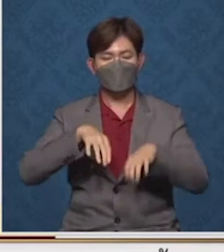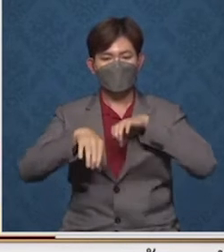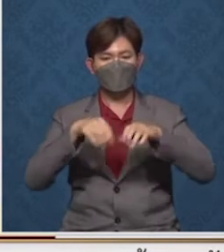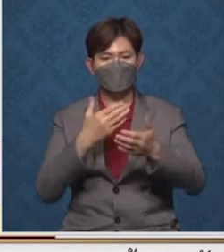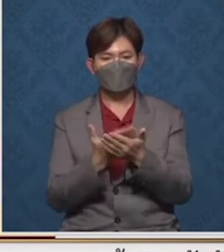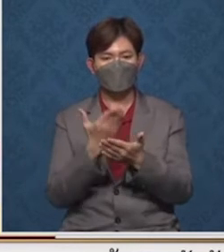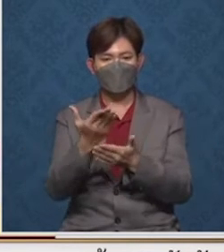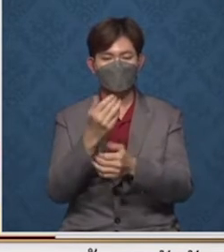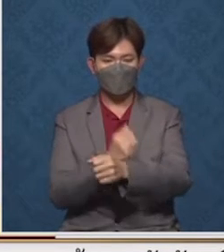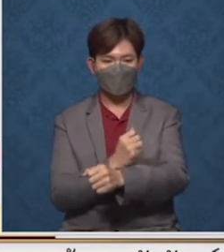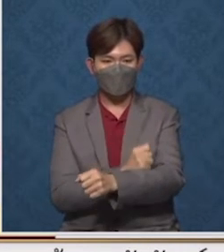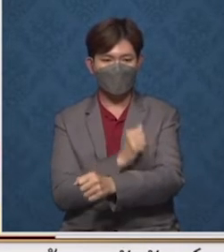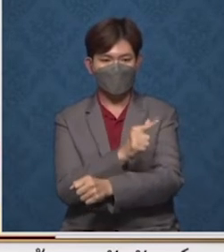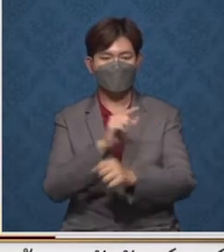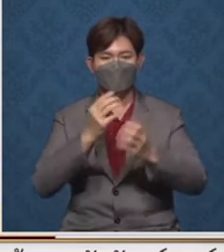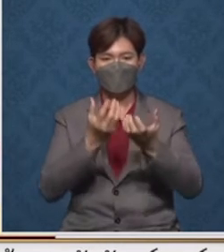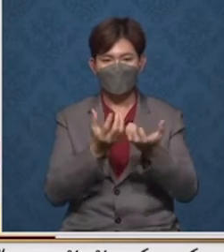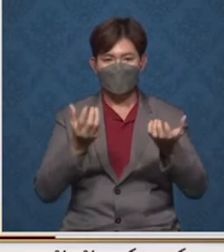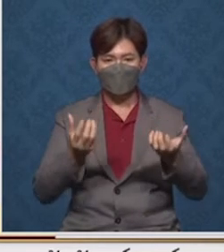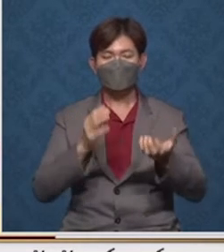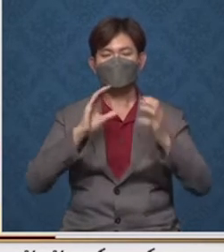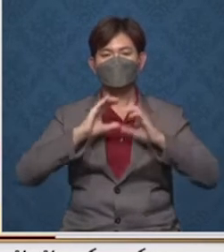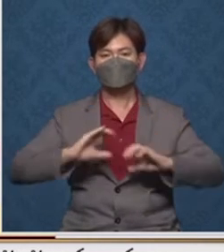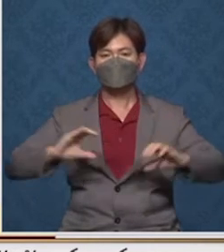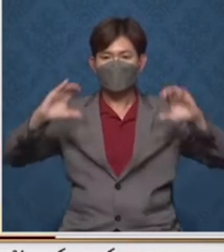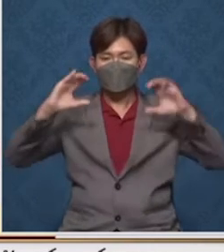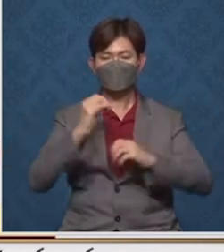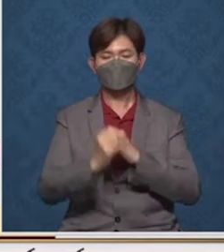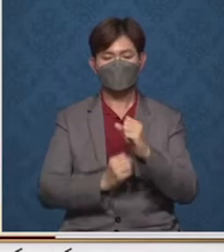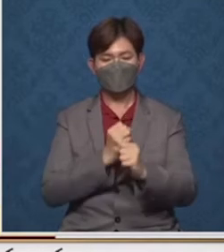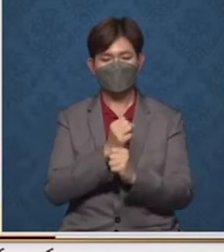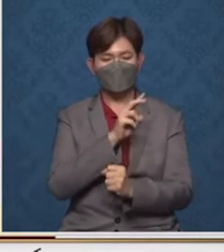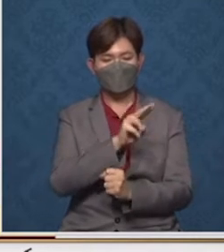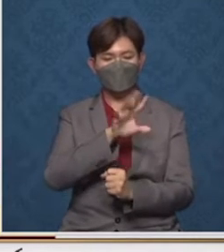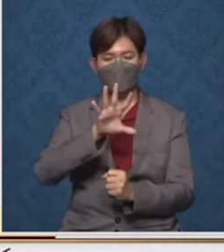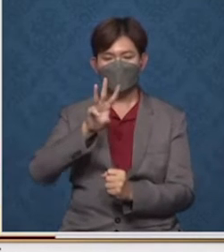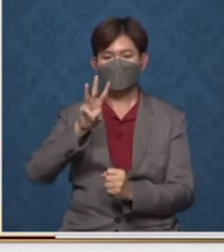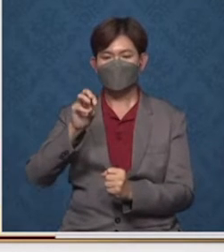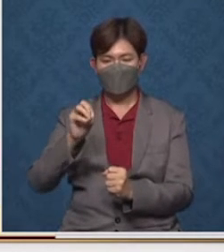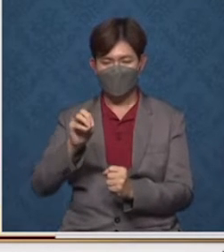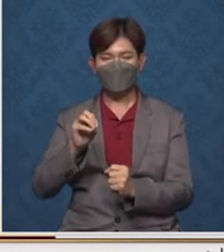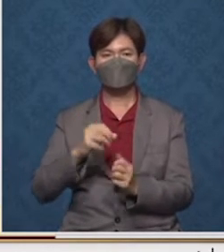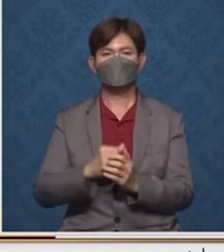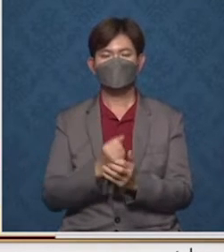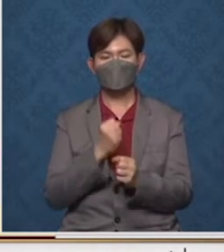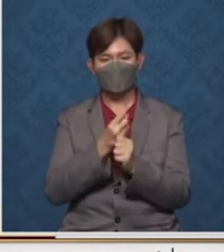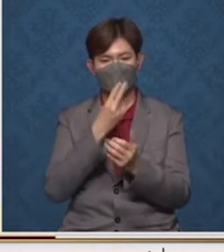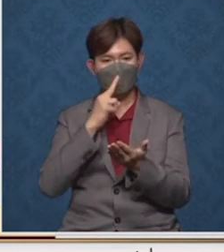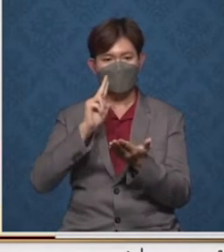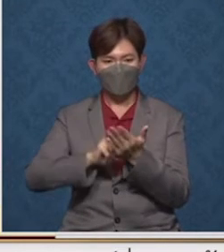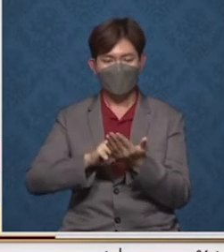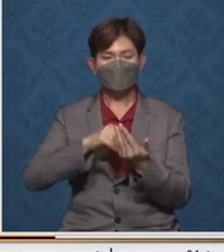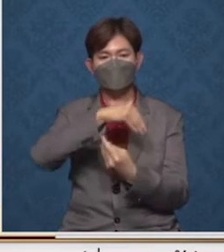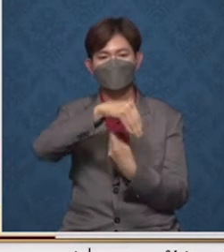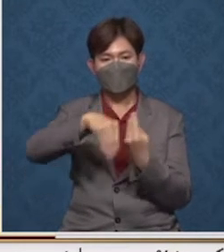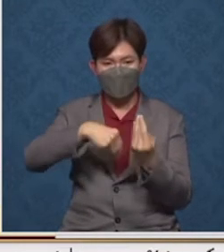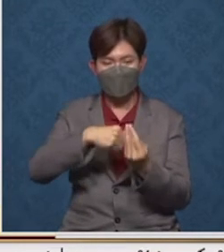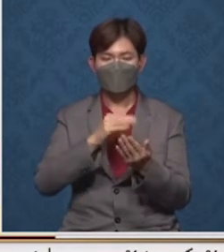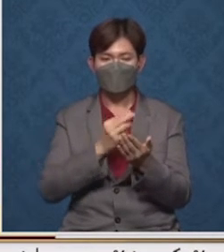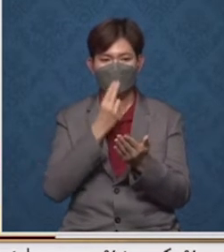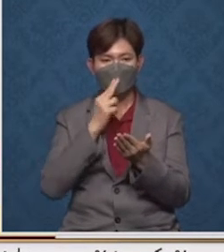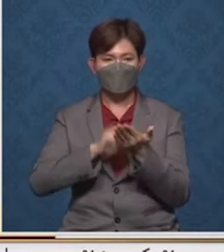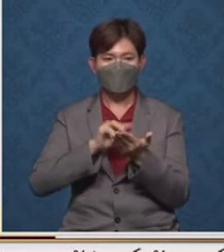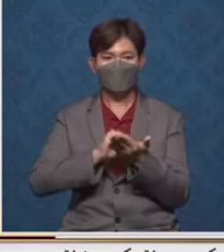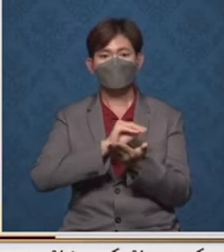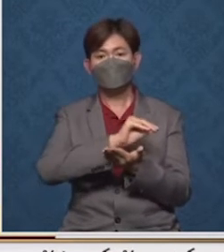มหาสนุกภาพรัฐปี 2560เขียนไม่ชัดเจนและมีหนังสือเวียนจากกรมบัญชีกลางออกไปท่านอะไรครับ